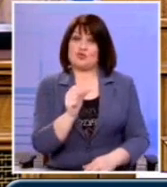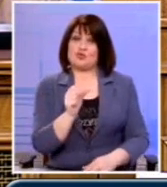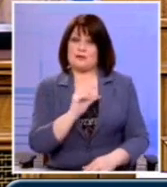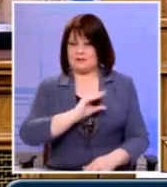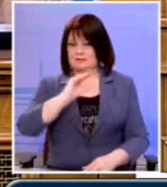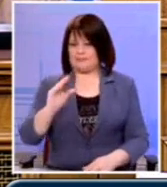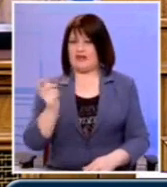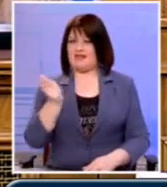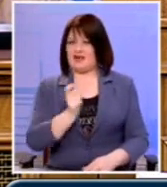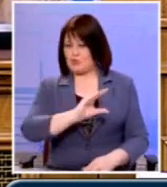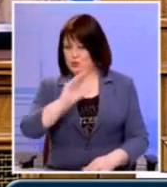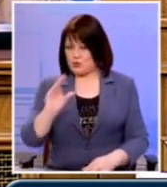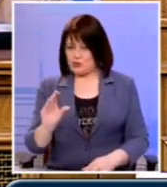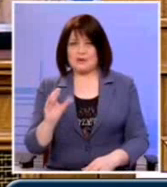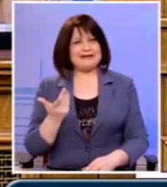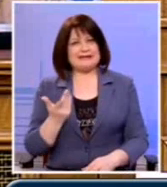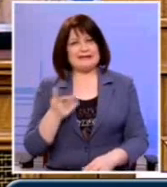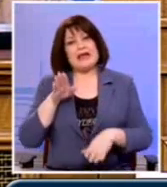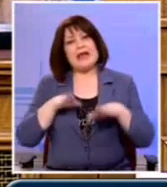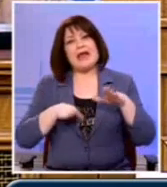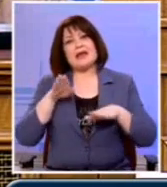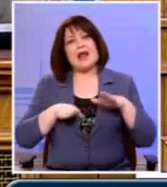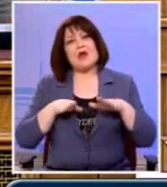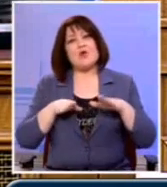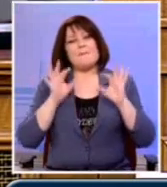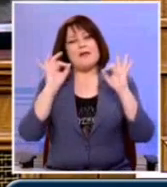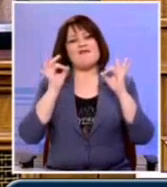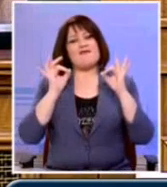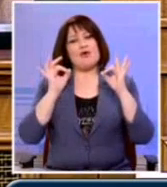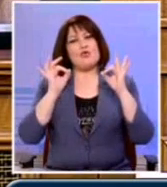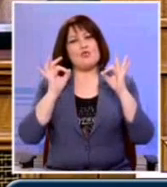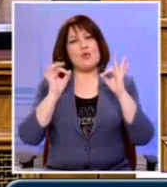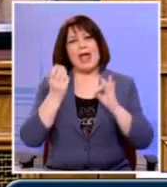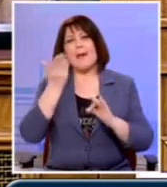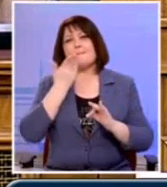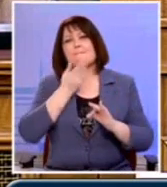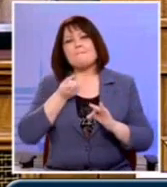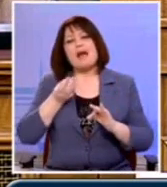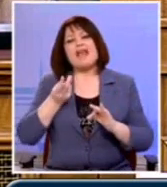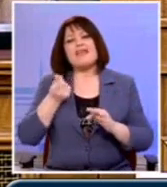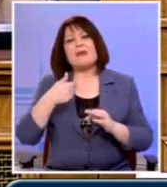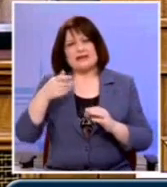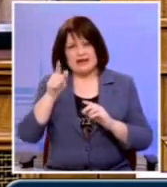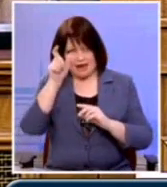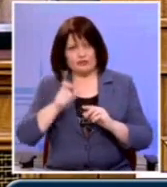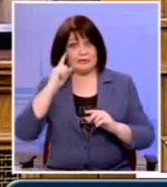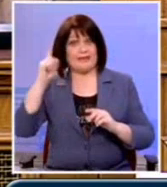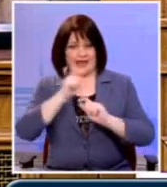πακέτου χτίζεται στη βάση μιας μαθηματικής φόρμουλας που ούτε αυτός που την συνέθεσε δεν μπορεί μετά να την